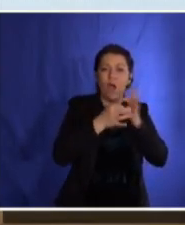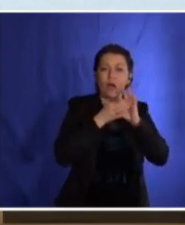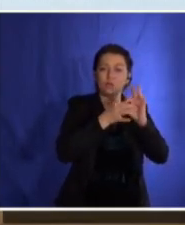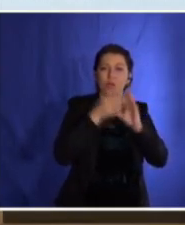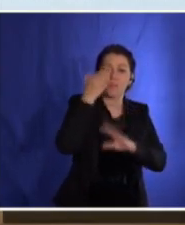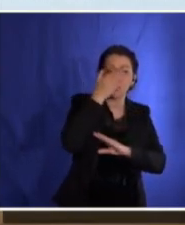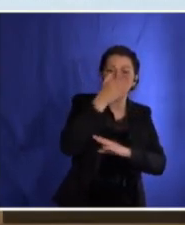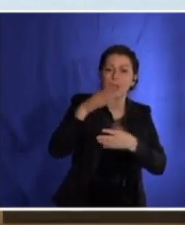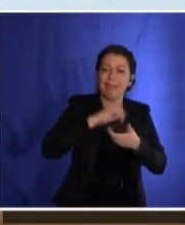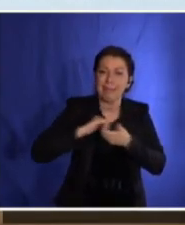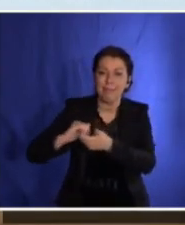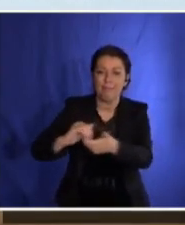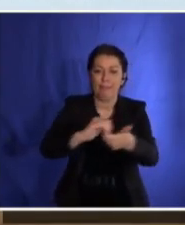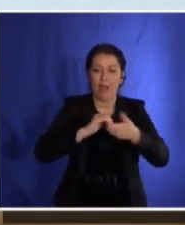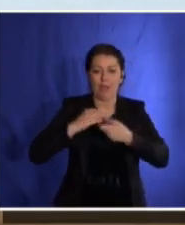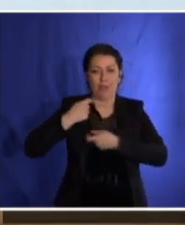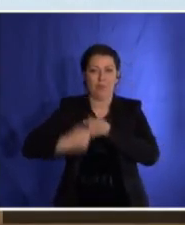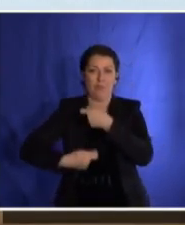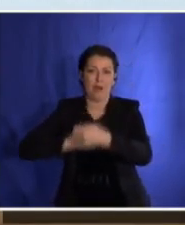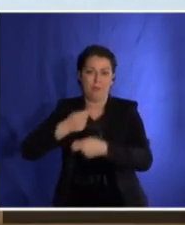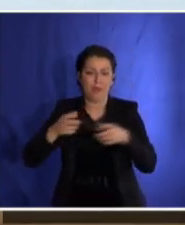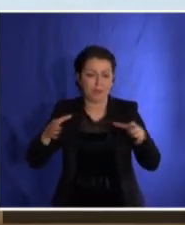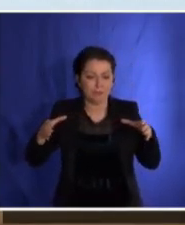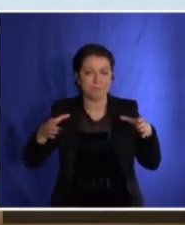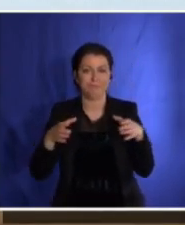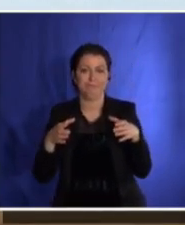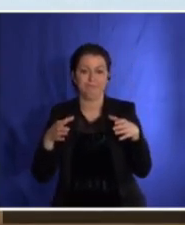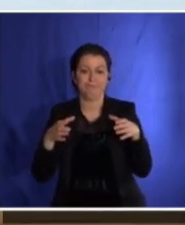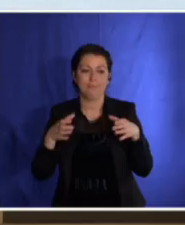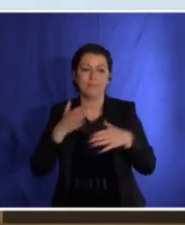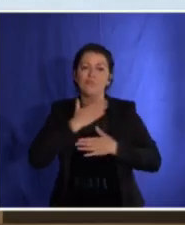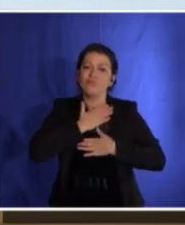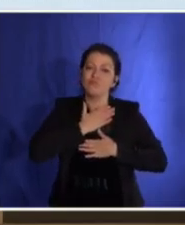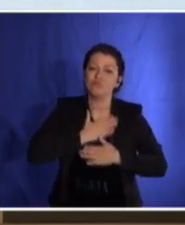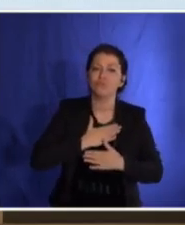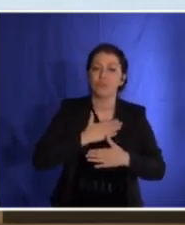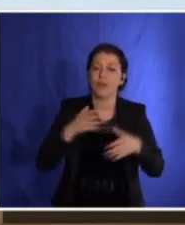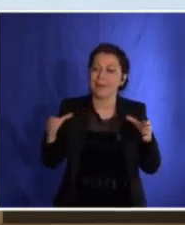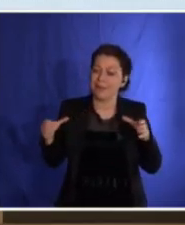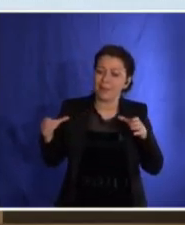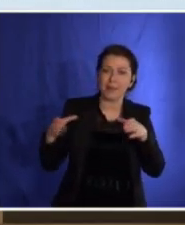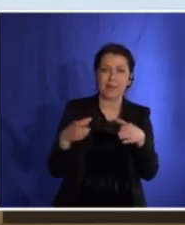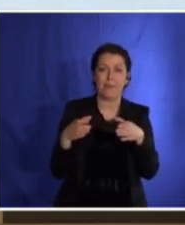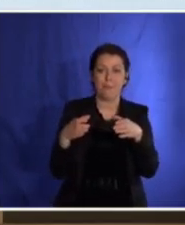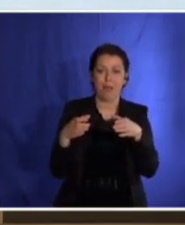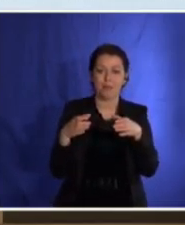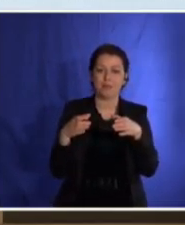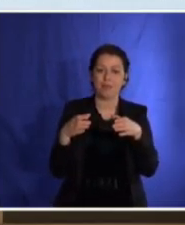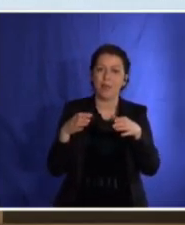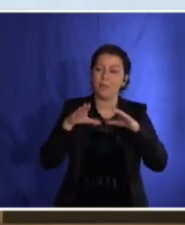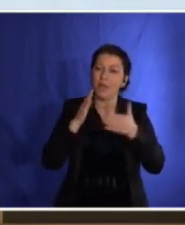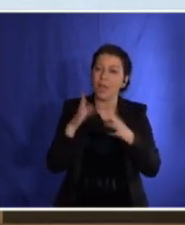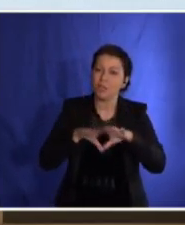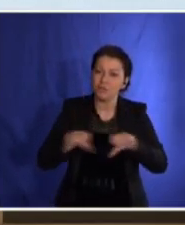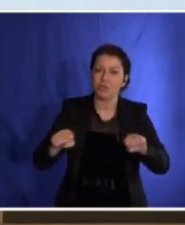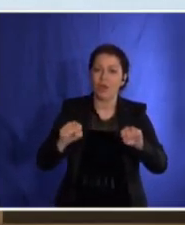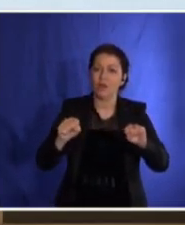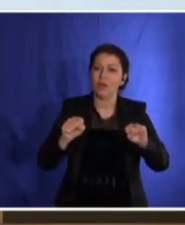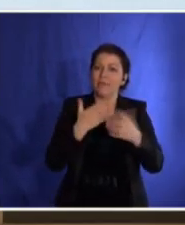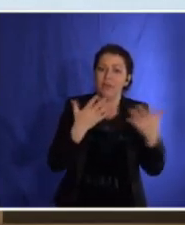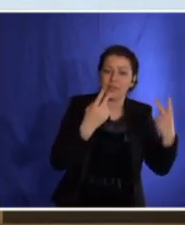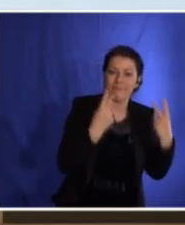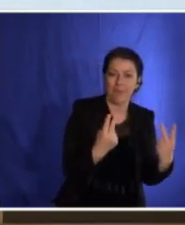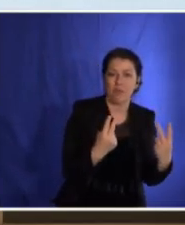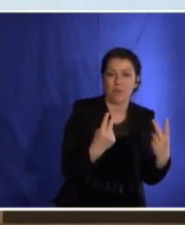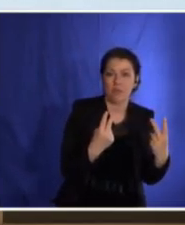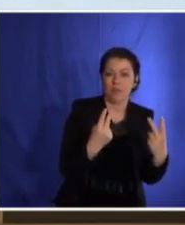gemeinsam erarbeiten. Ich will, dass wir gemeinsam festlegen, was uns wichtig ist, dass ihr offen